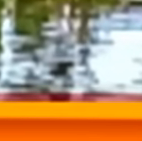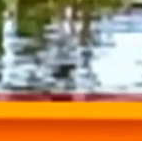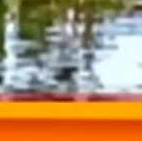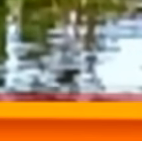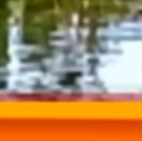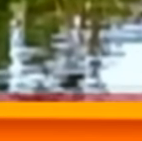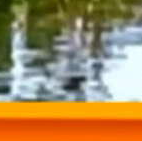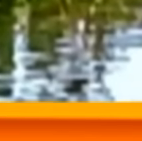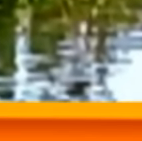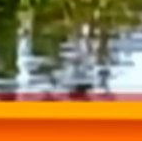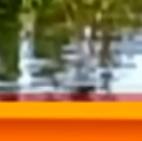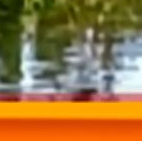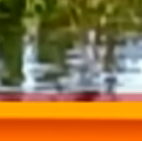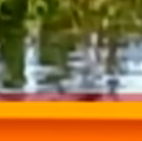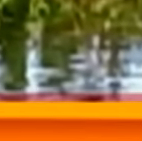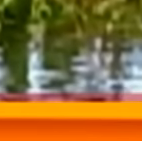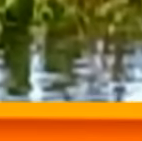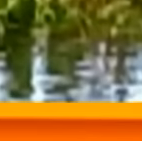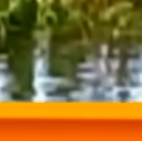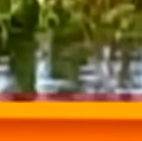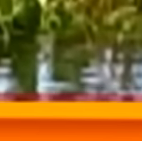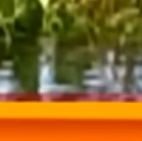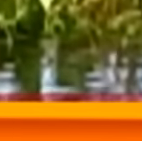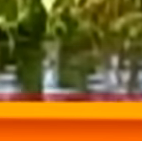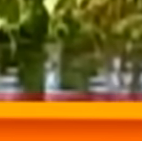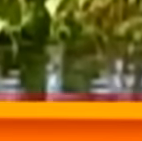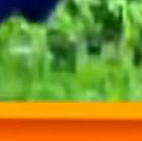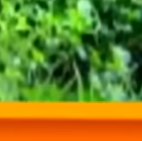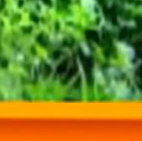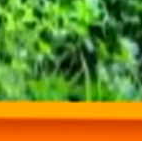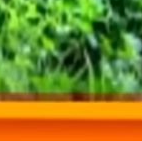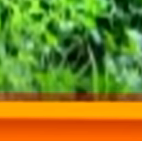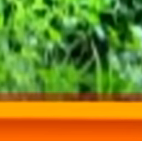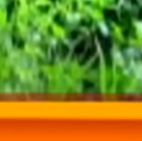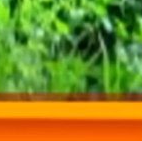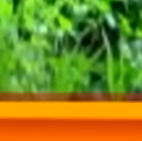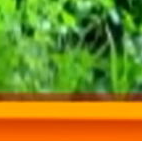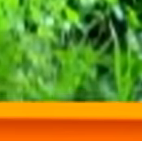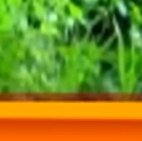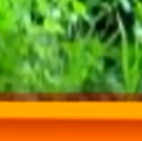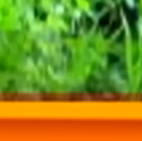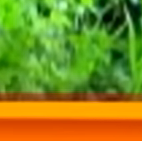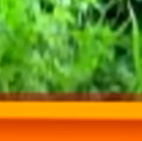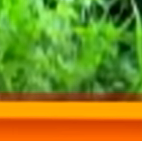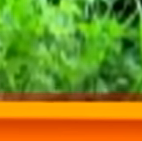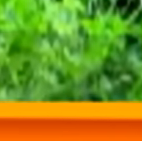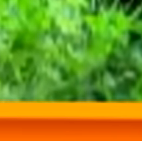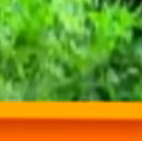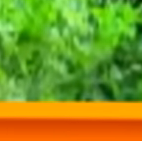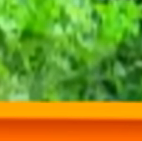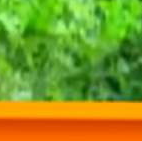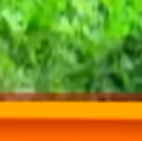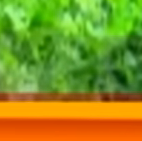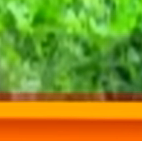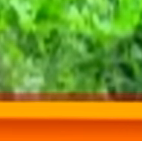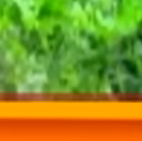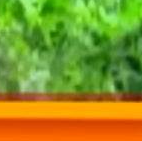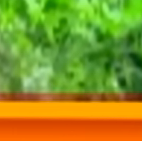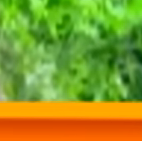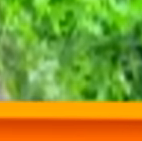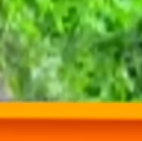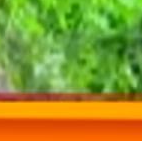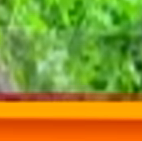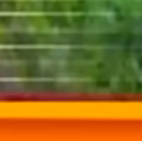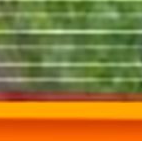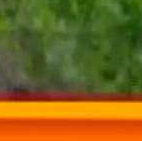Itinuturong suspect sa krimen, mismong bayaw ng biktima. Ang pinag-ugatan ng alitan, ang agawan ng dalawa